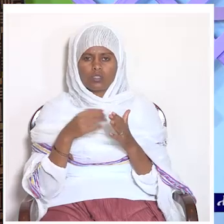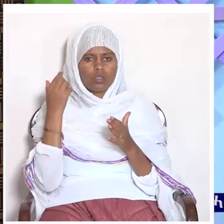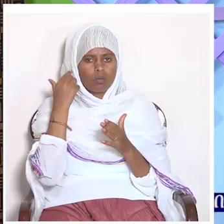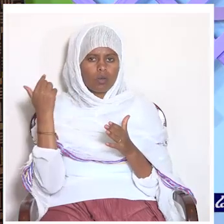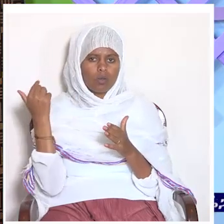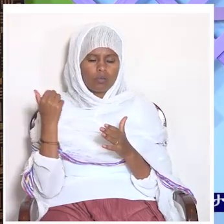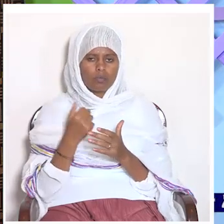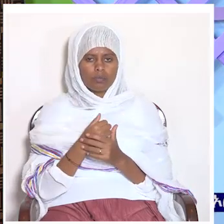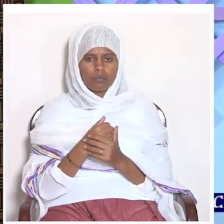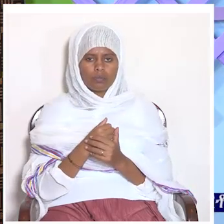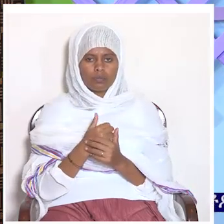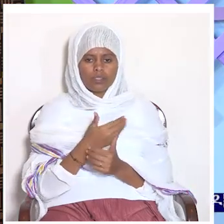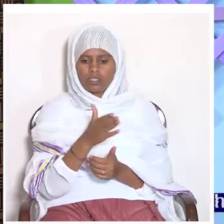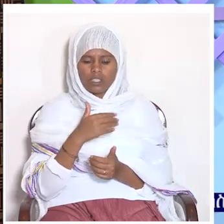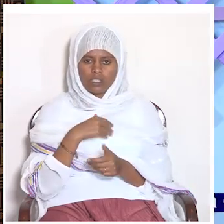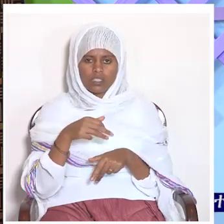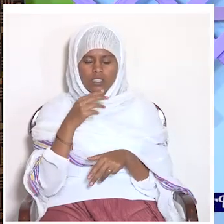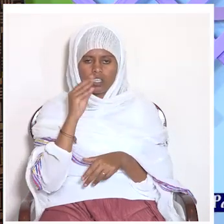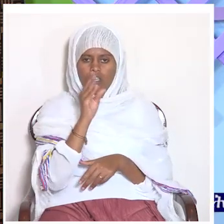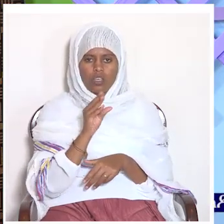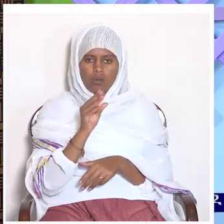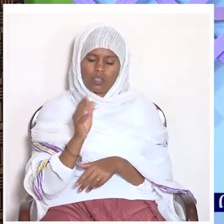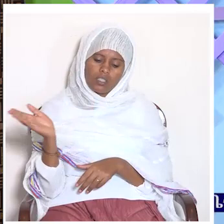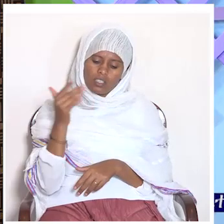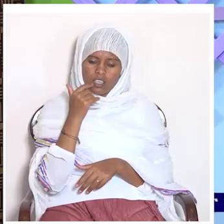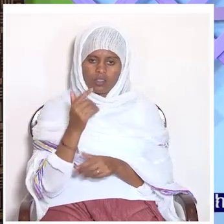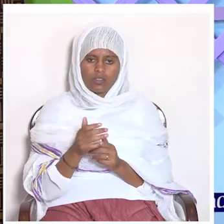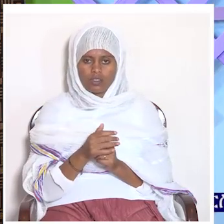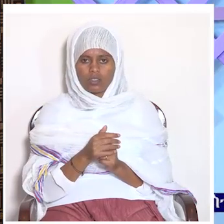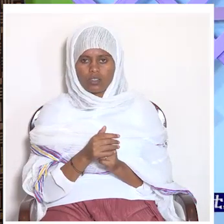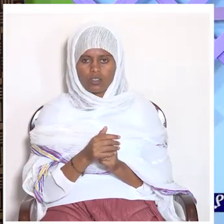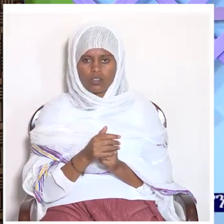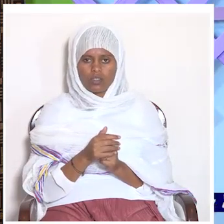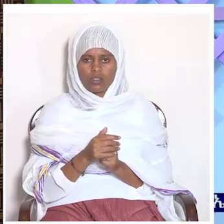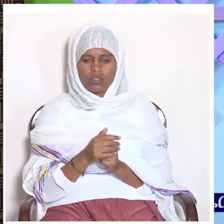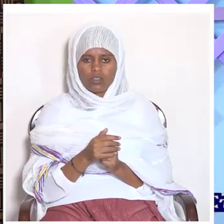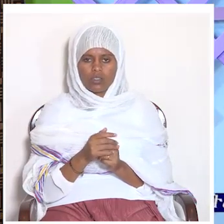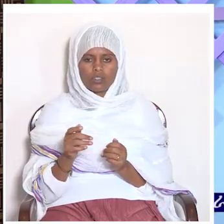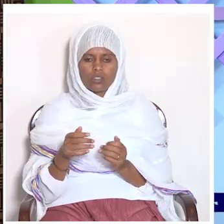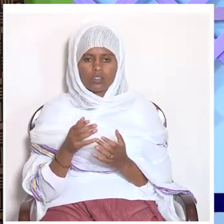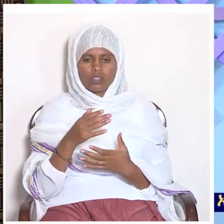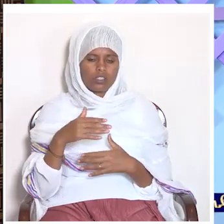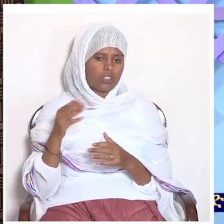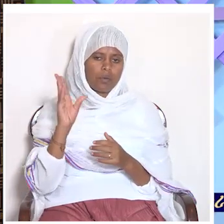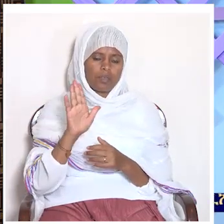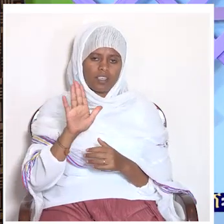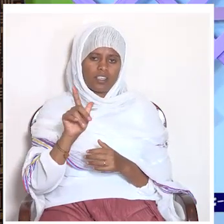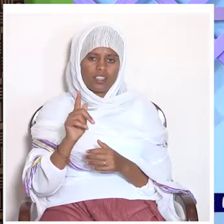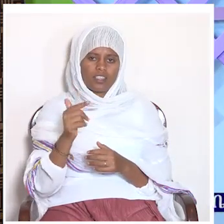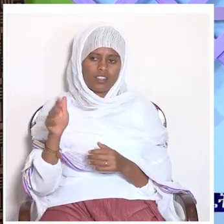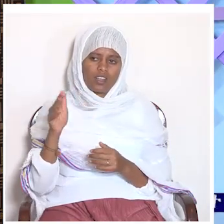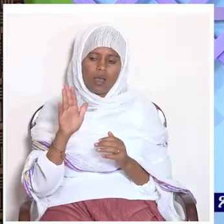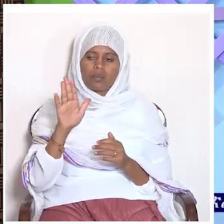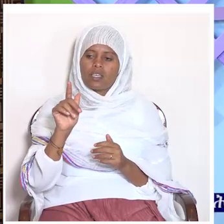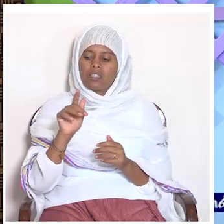قوانقوام سلسطمعهم نخيد كبلو سلسطمعهم نهناخ نخيد دو بلا نهيوان نخيد بلطو بزغاء سمكم قاطيرون كخدون